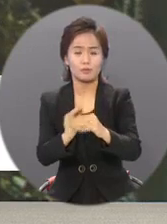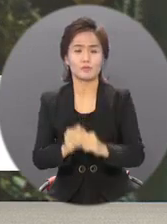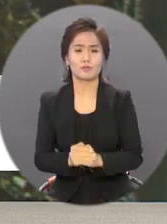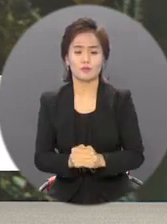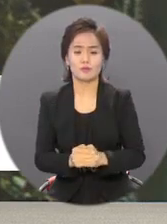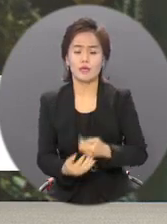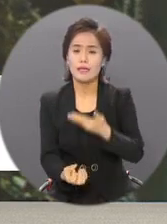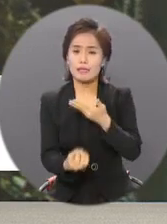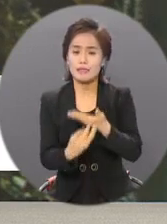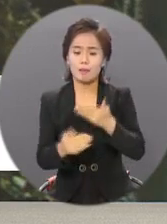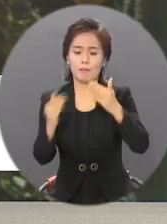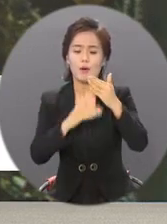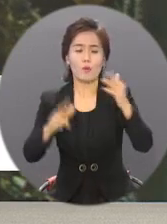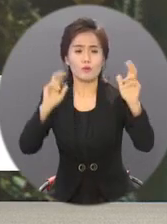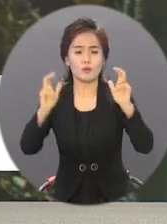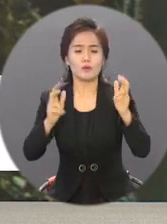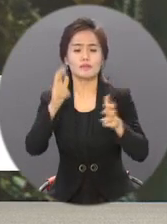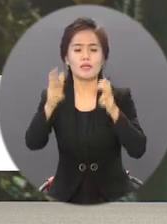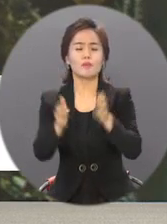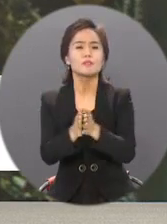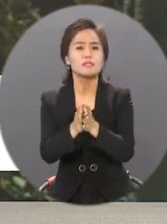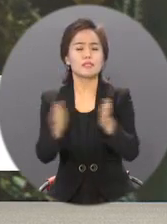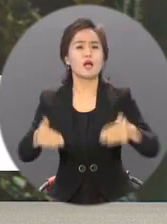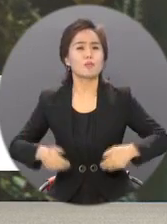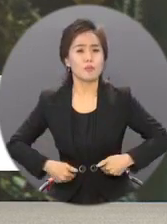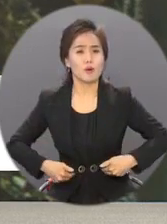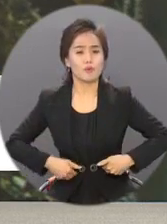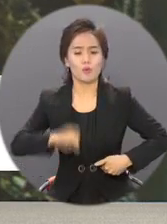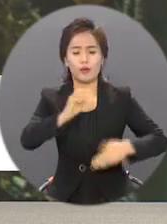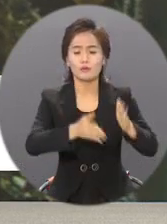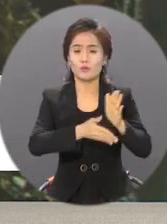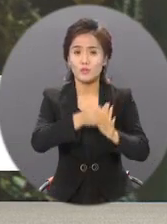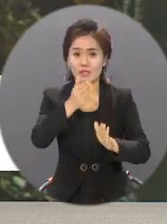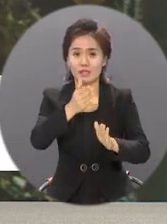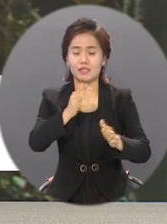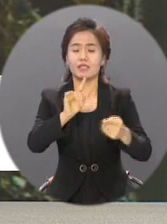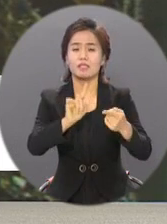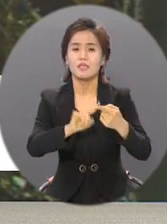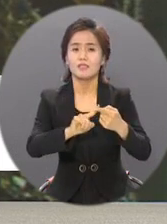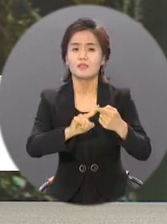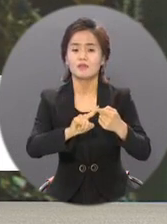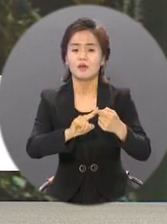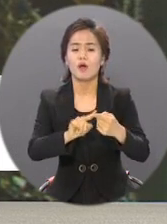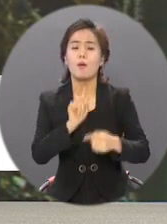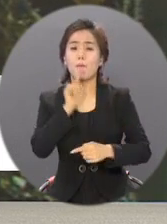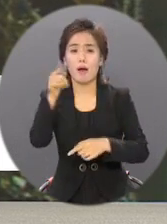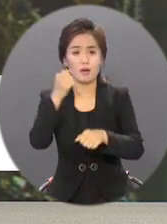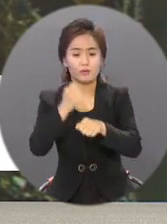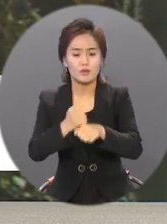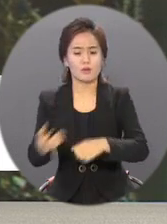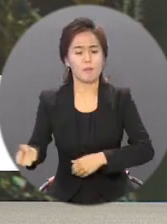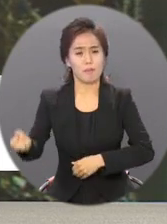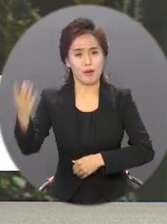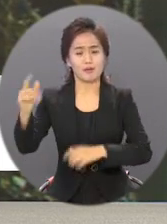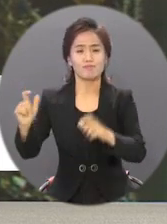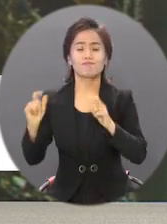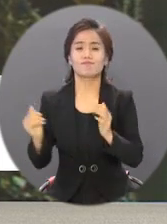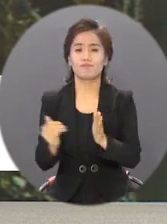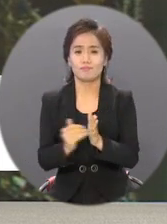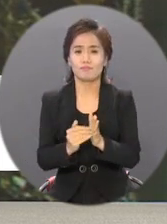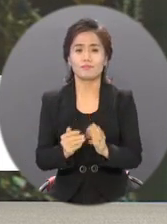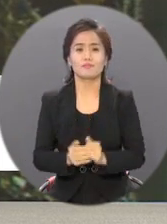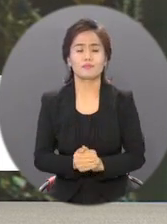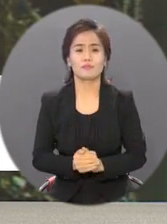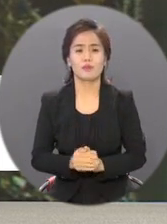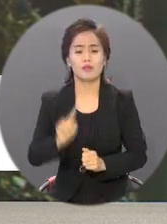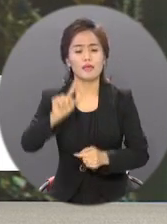난방공사 가 사업을 개시할 수 있게 해달라 며 나주시 를 상대로 낸 행정 소송 항소심에서 승소판결을 받았는데요